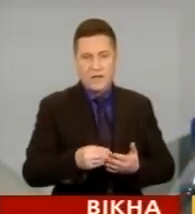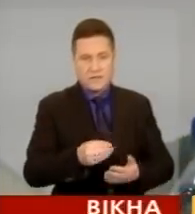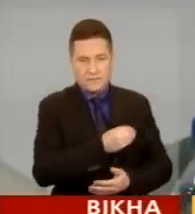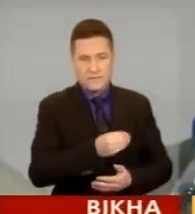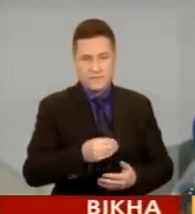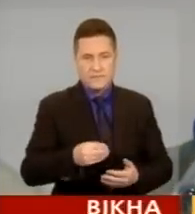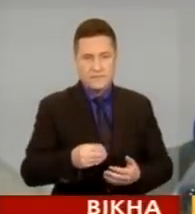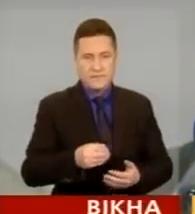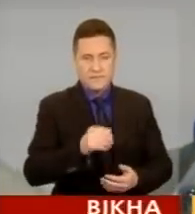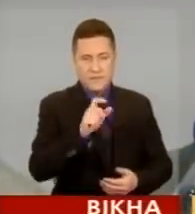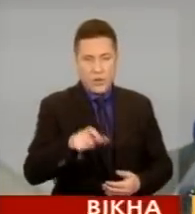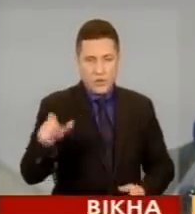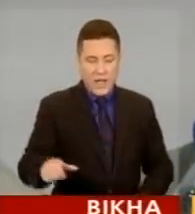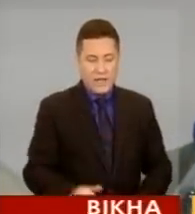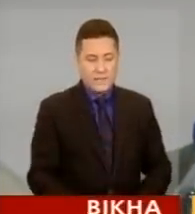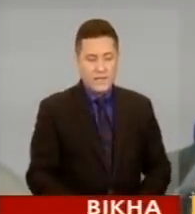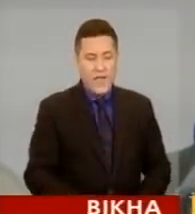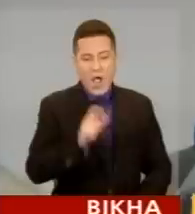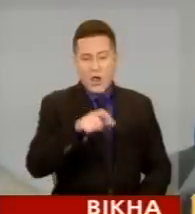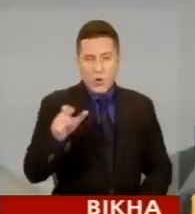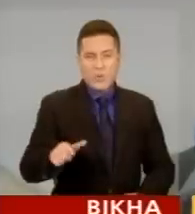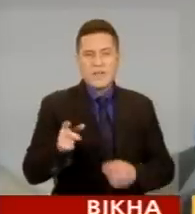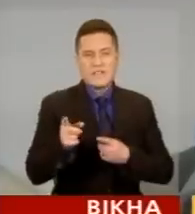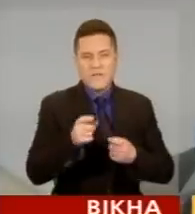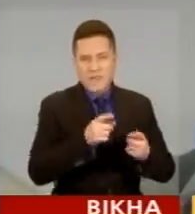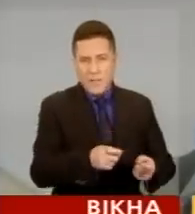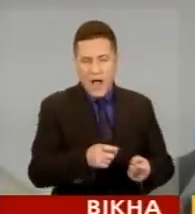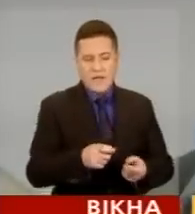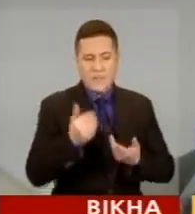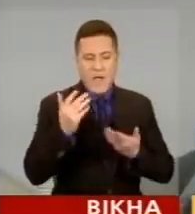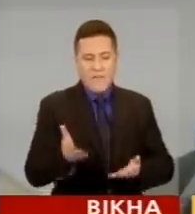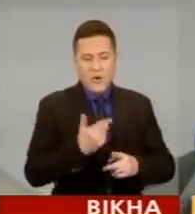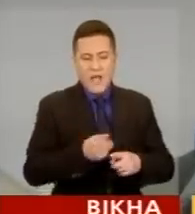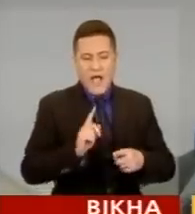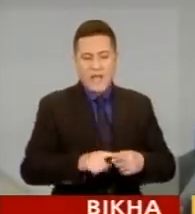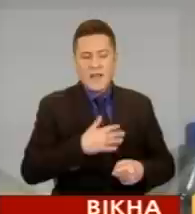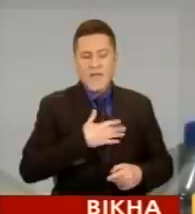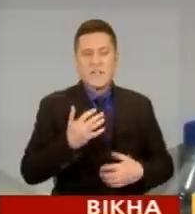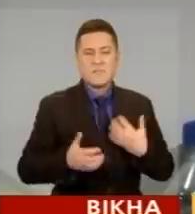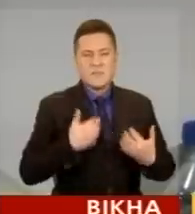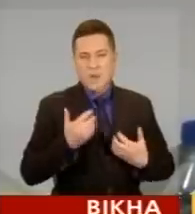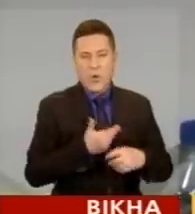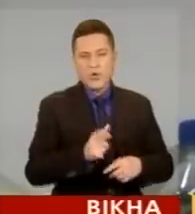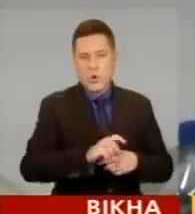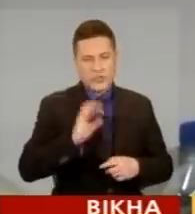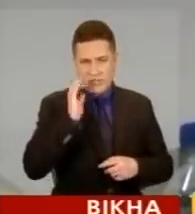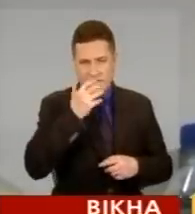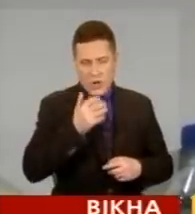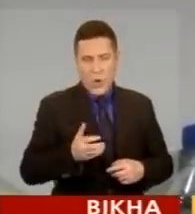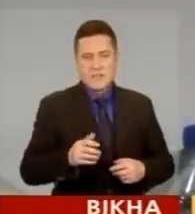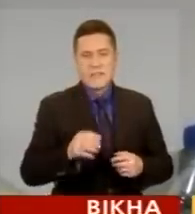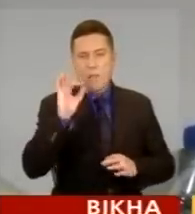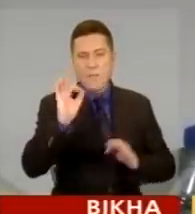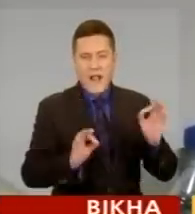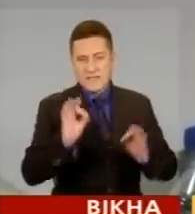бородатые люди с автоматами на улицах города. Так вот, это нас беспокоит, очень серьезный процент. Ополченцы – это